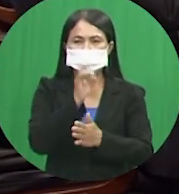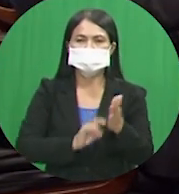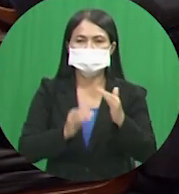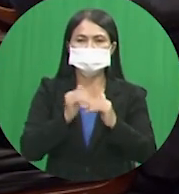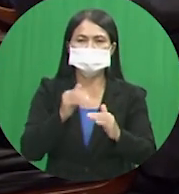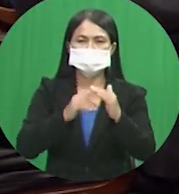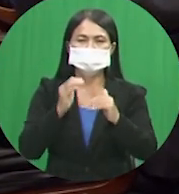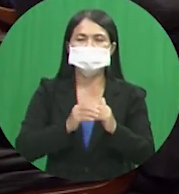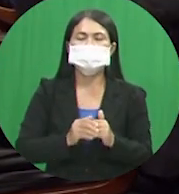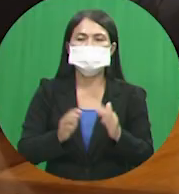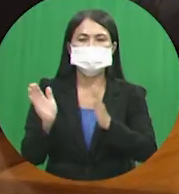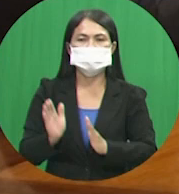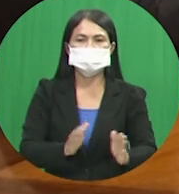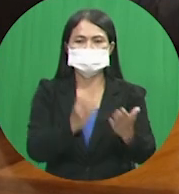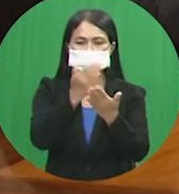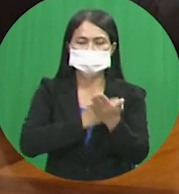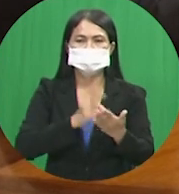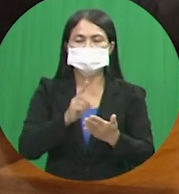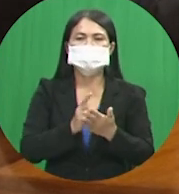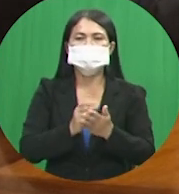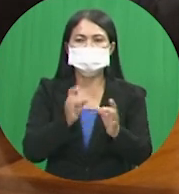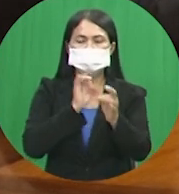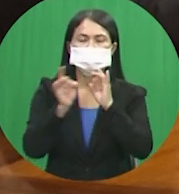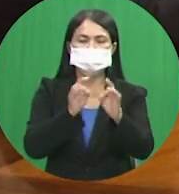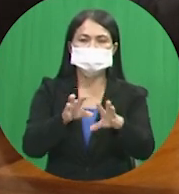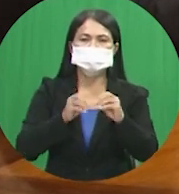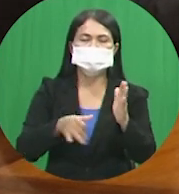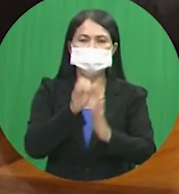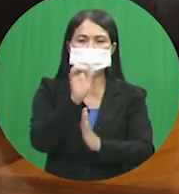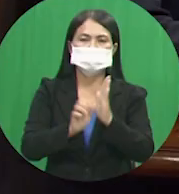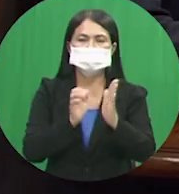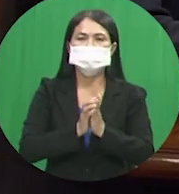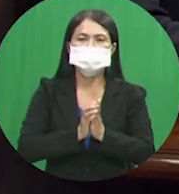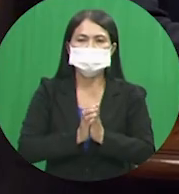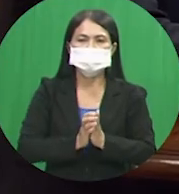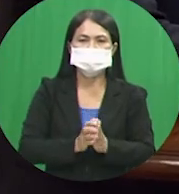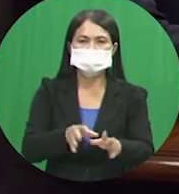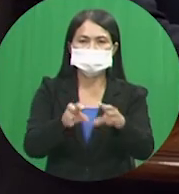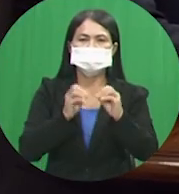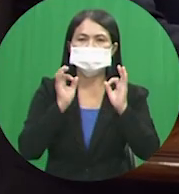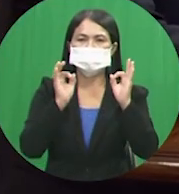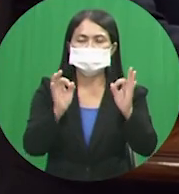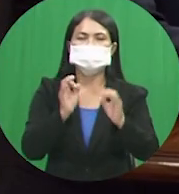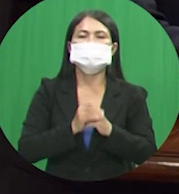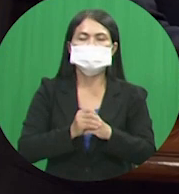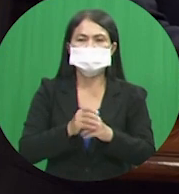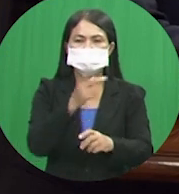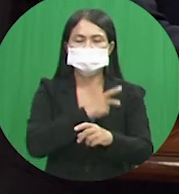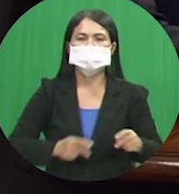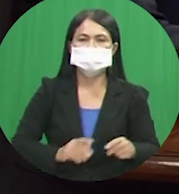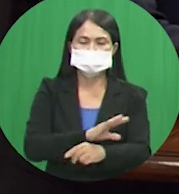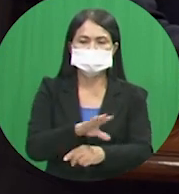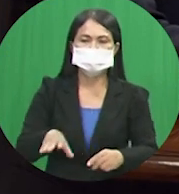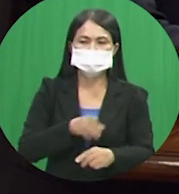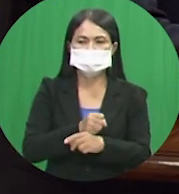តគ្នាចំណែករបៀបវារៈមួយទៀតគឺការពិភាក្សានិងអនុម័តសេចក្តីព្រាងច្បាប់ស្ដីពីការអនុម័តយកព្រមឲ្យព្រះរាជាណាចក្រក